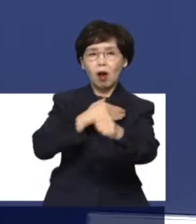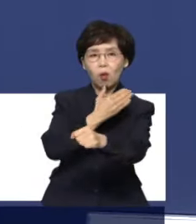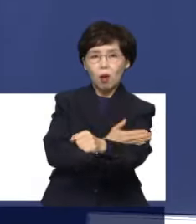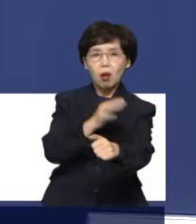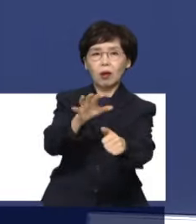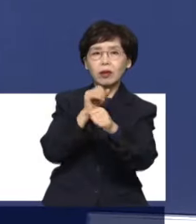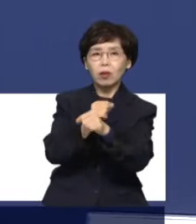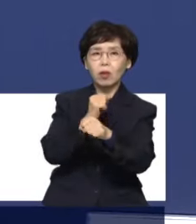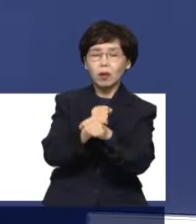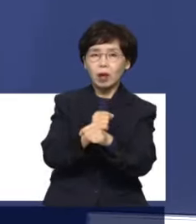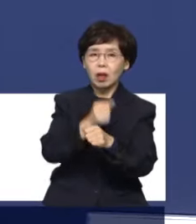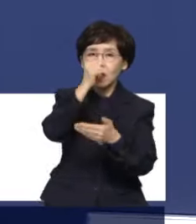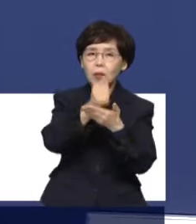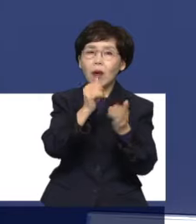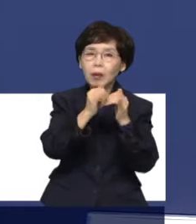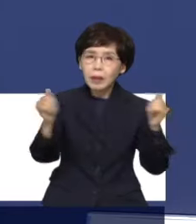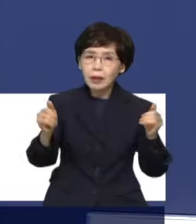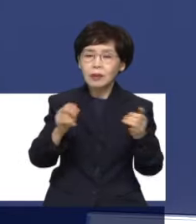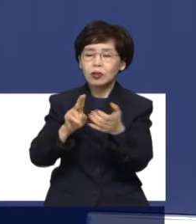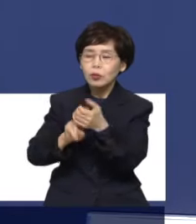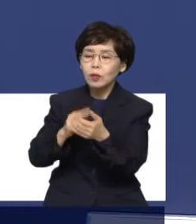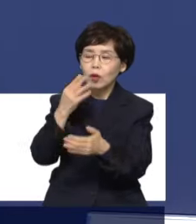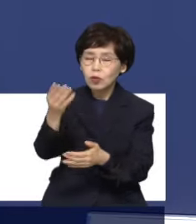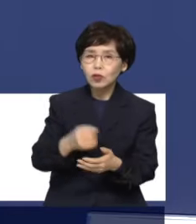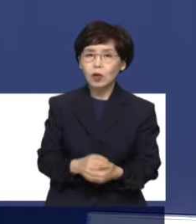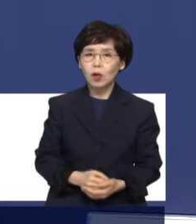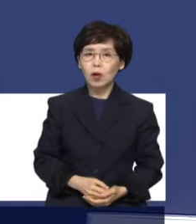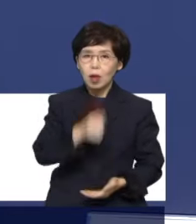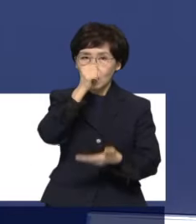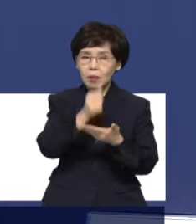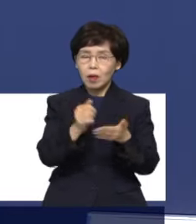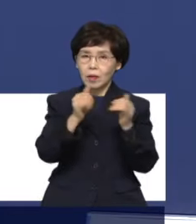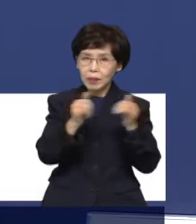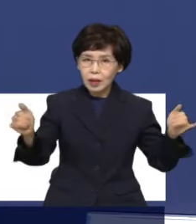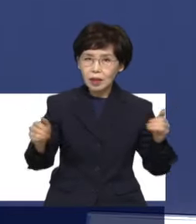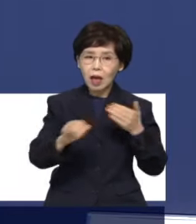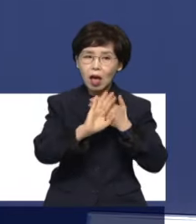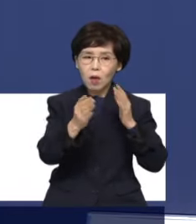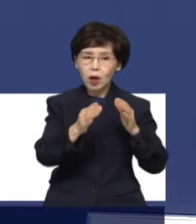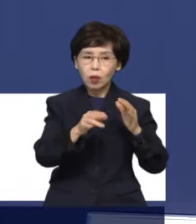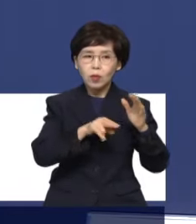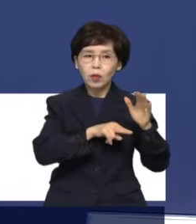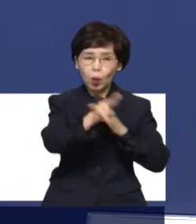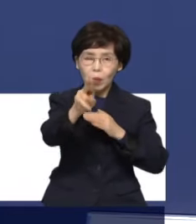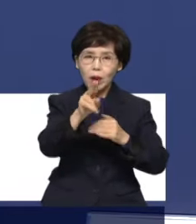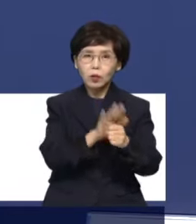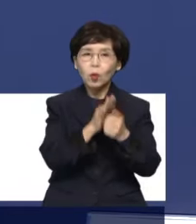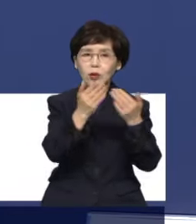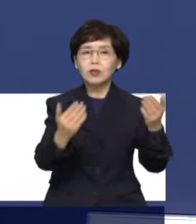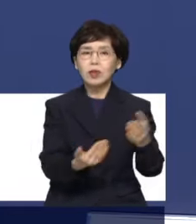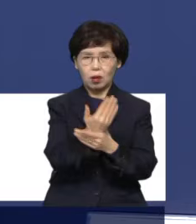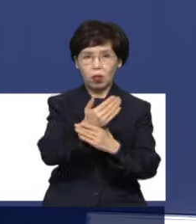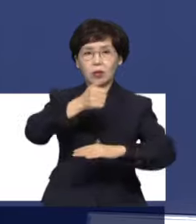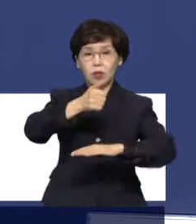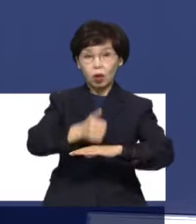이용한 범인 은닉, 범인 해외 도피 사건입니다.